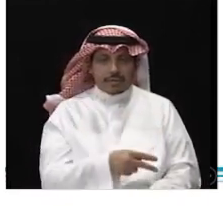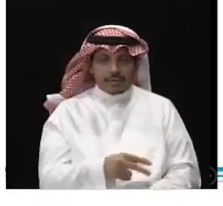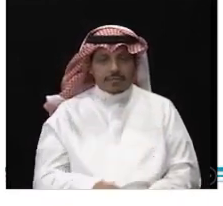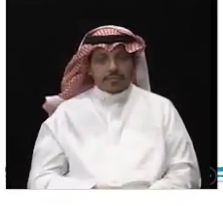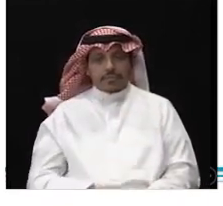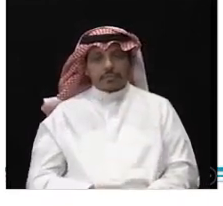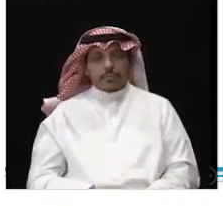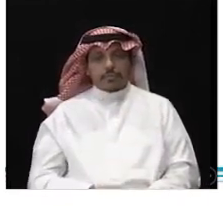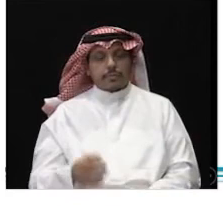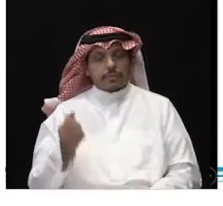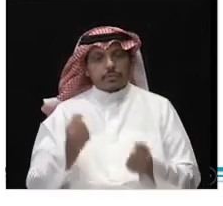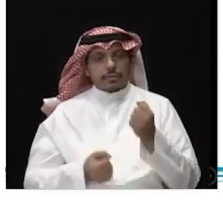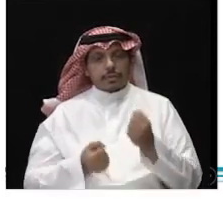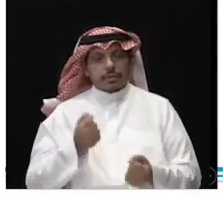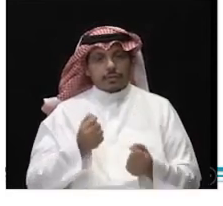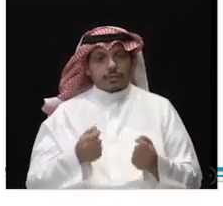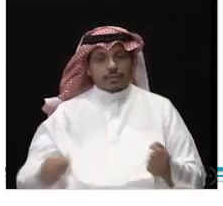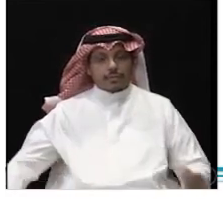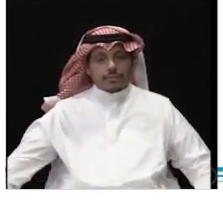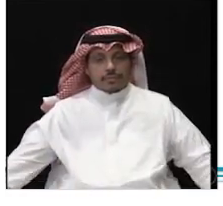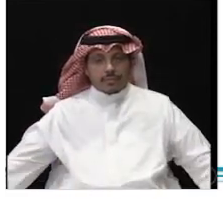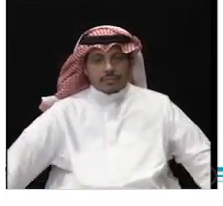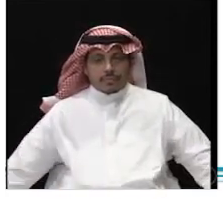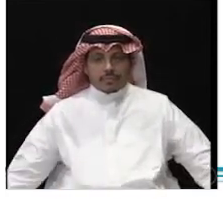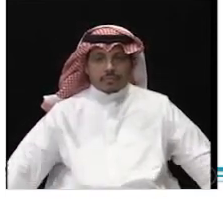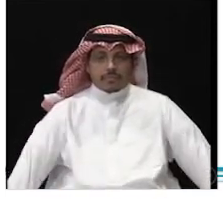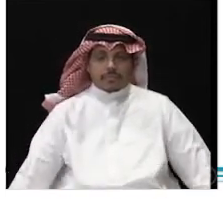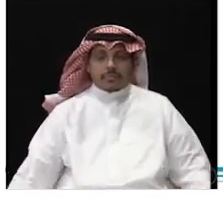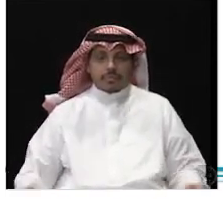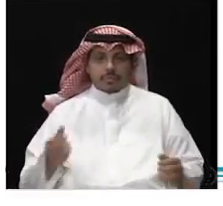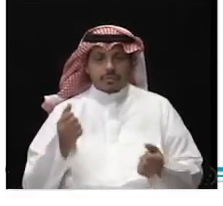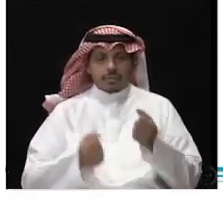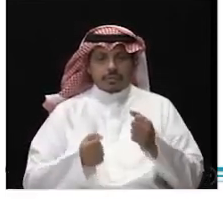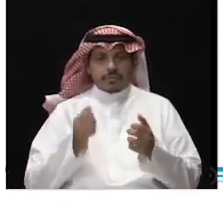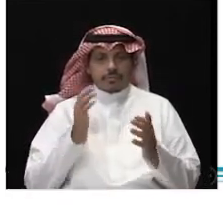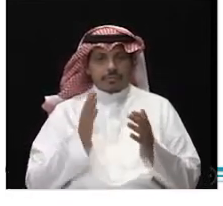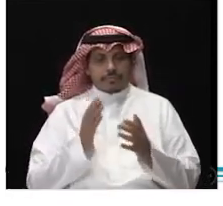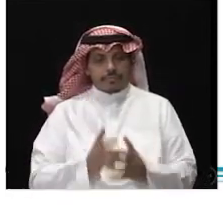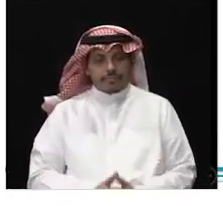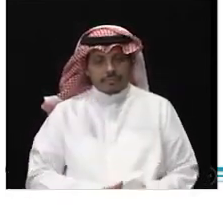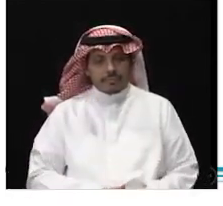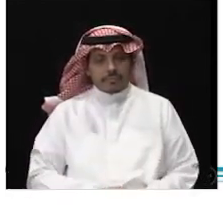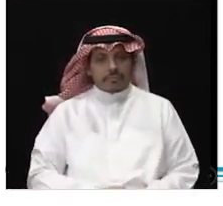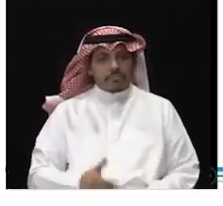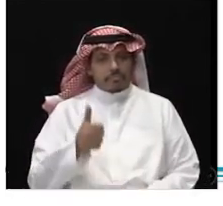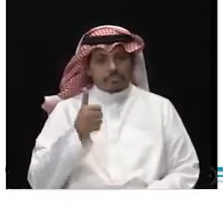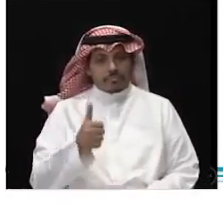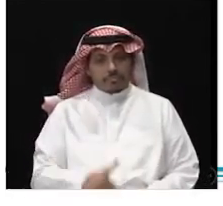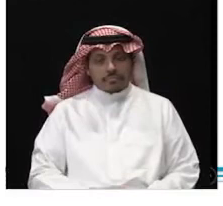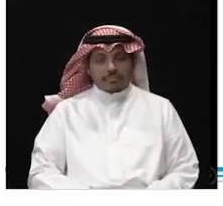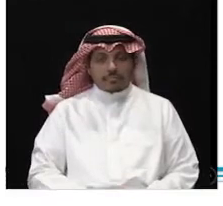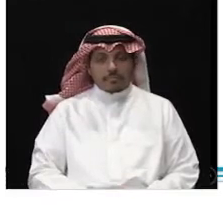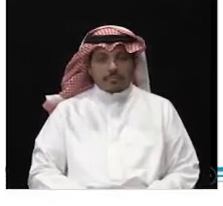الفتح، أحسنتم، سيارة، سيارة، سيارة، أحسنتم، رائعون جدا.